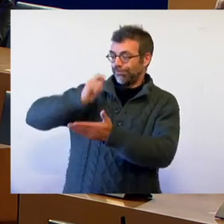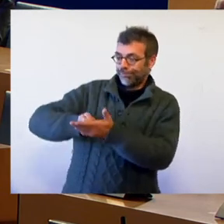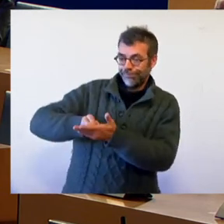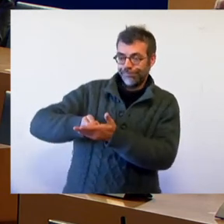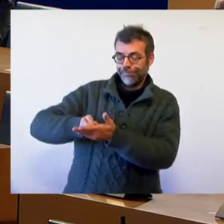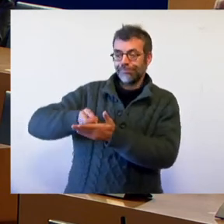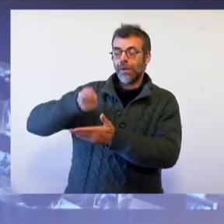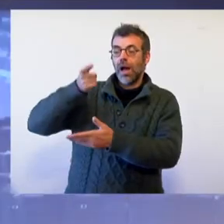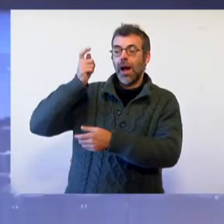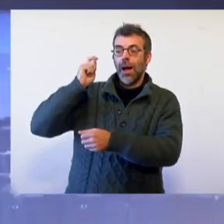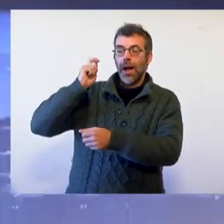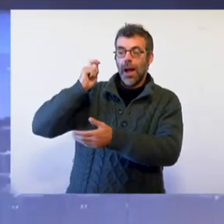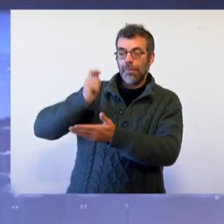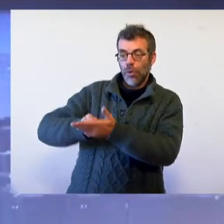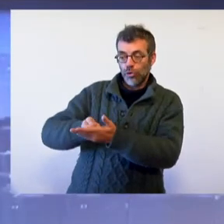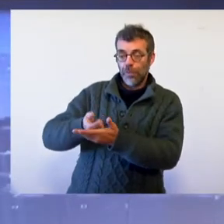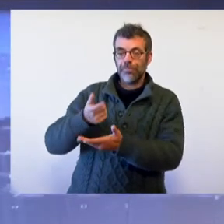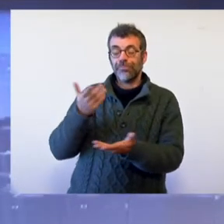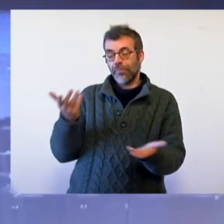à votre question.